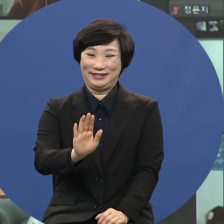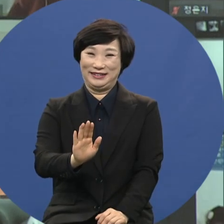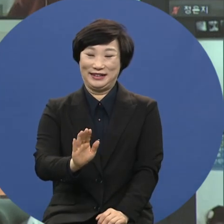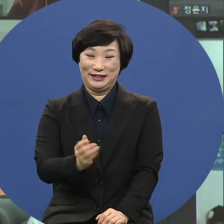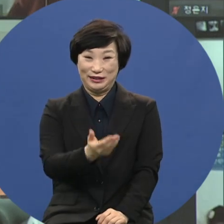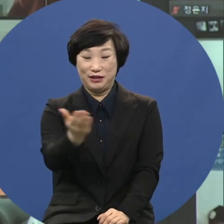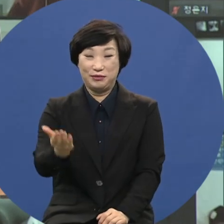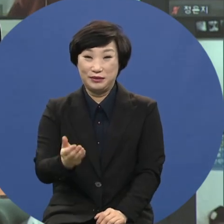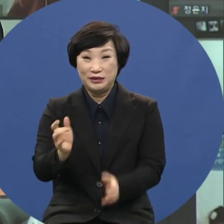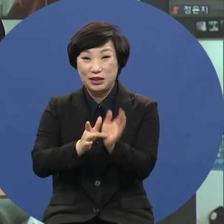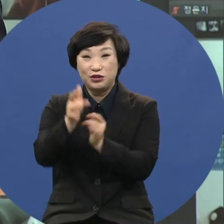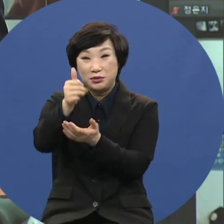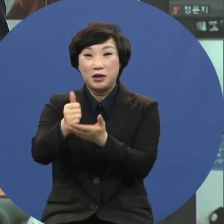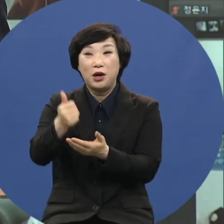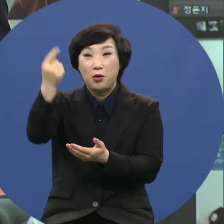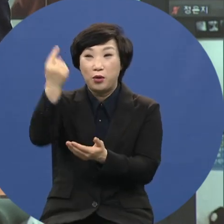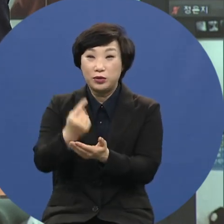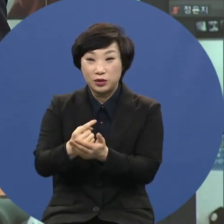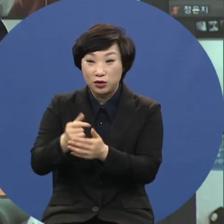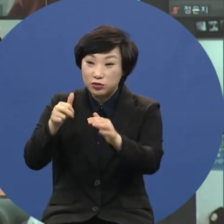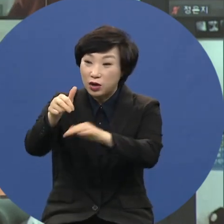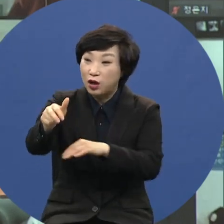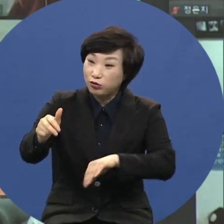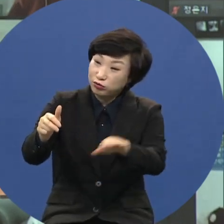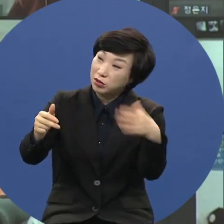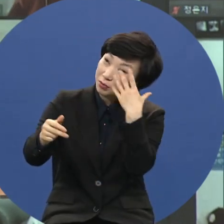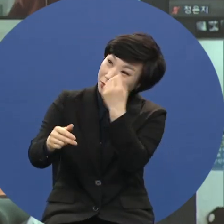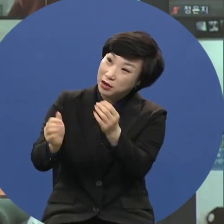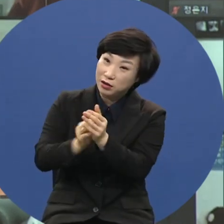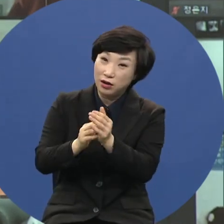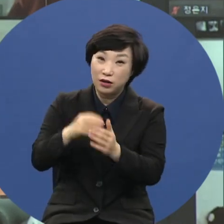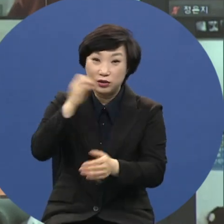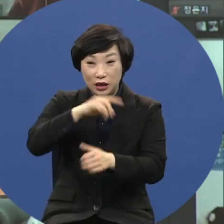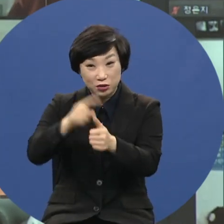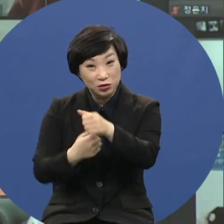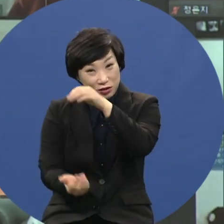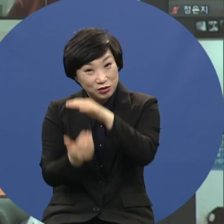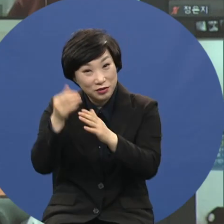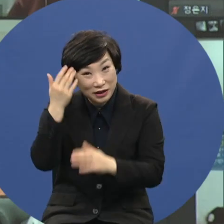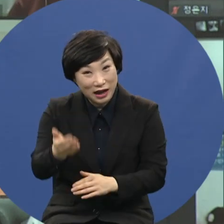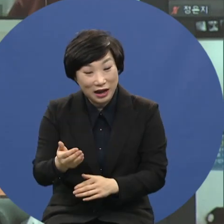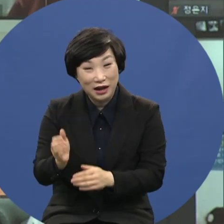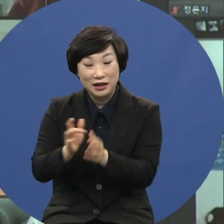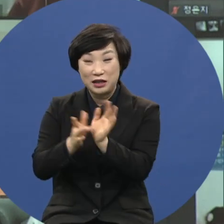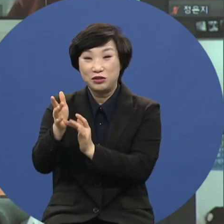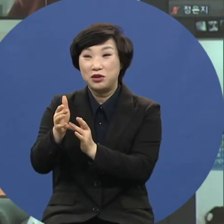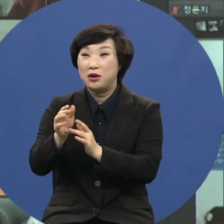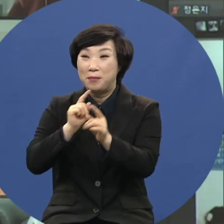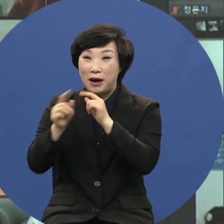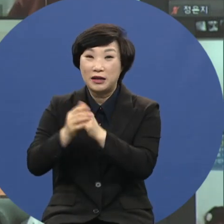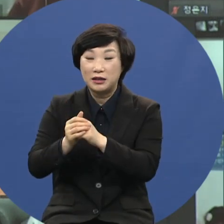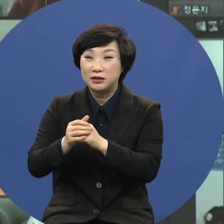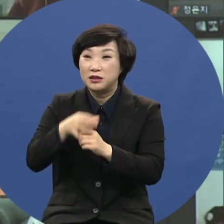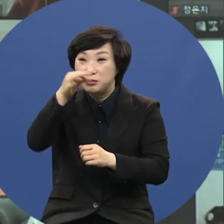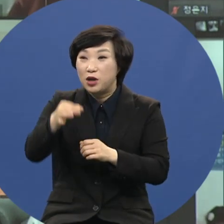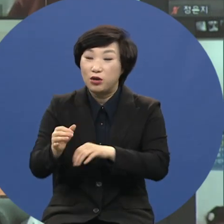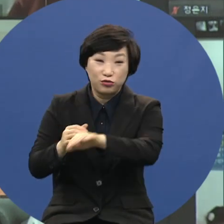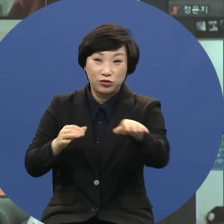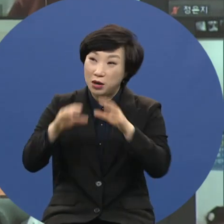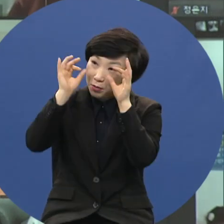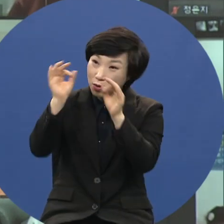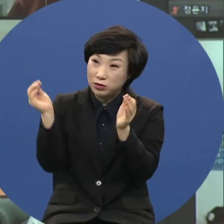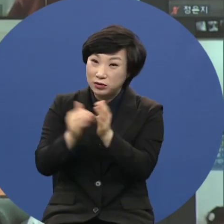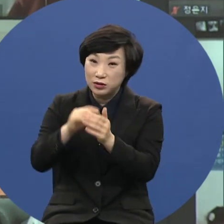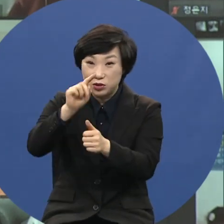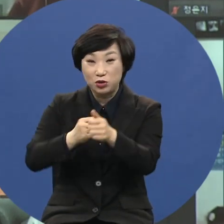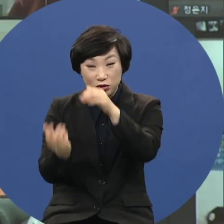그냥 오셔서 지나가는 거 보면 이루어지나요? 그냥 그가 말하는 소리 들으면 이루어지나요? 그가 하는